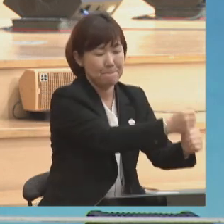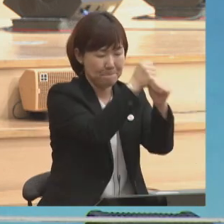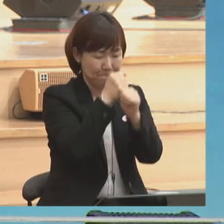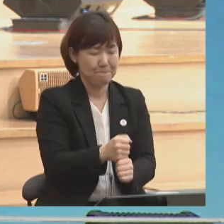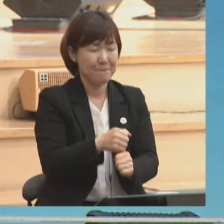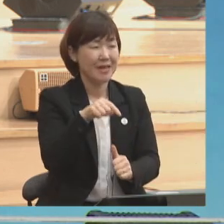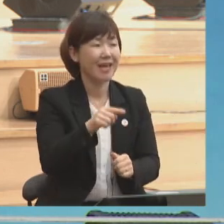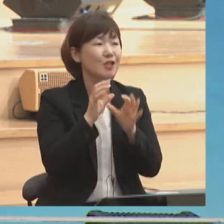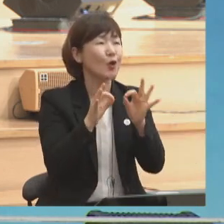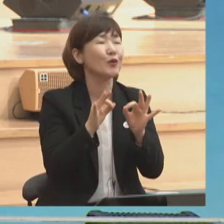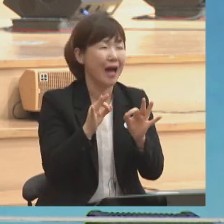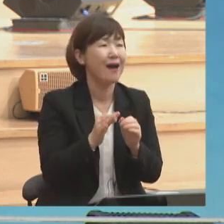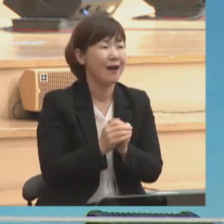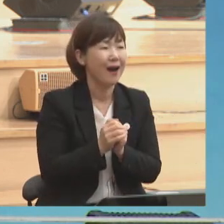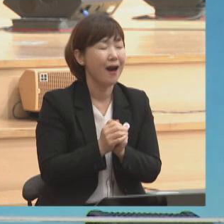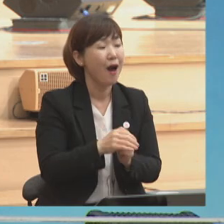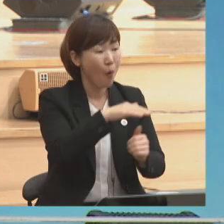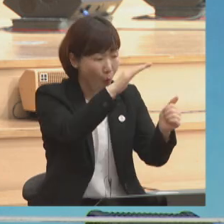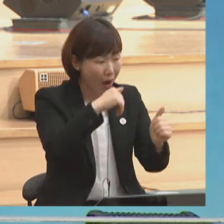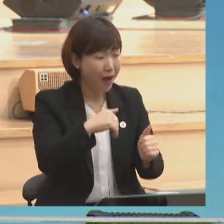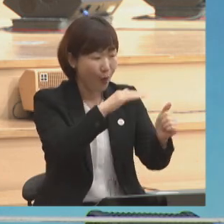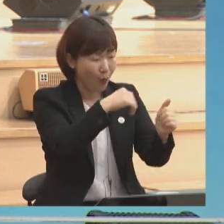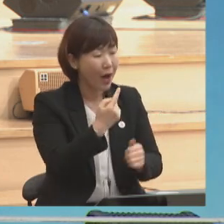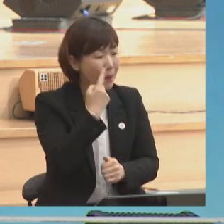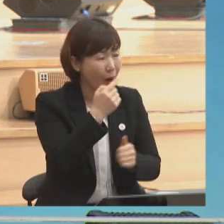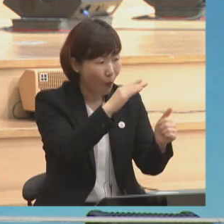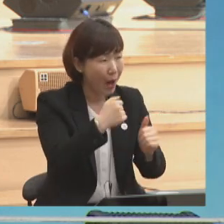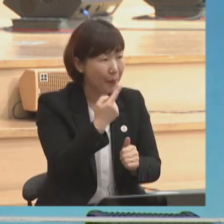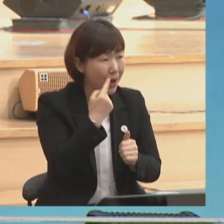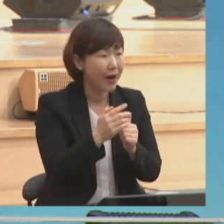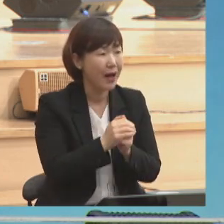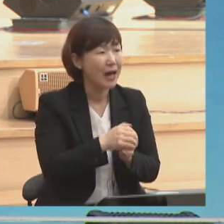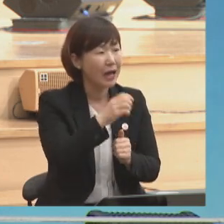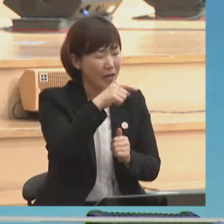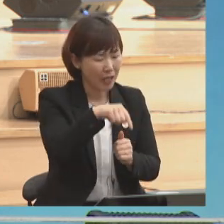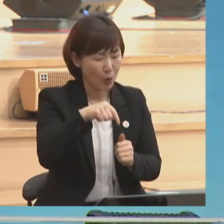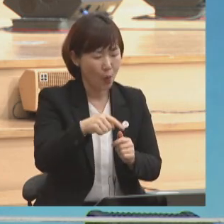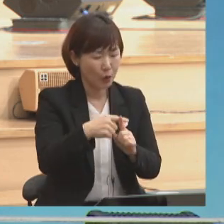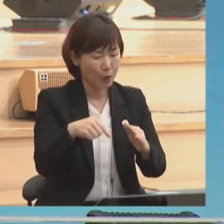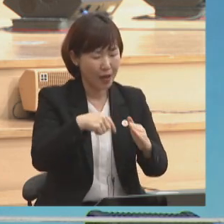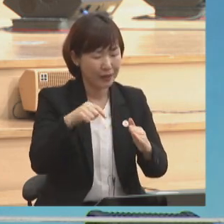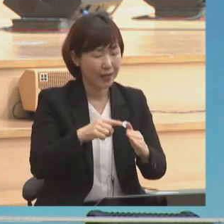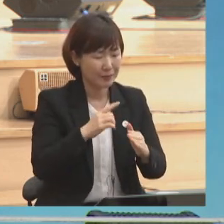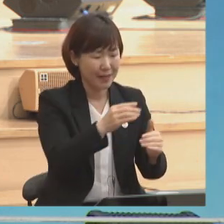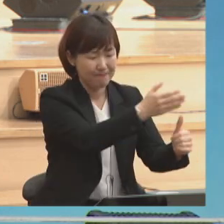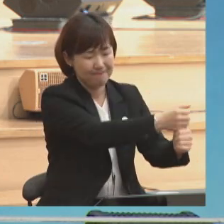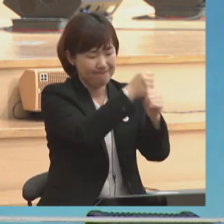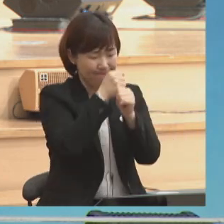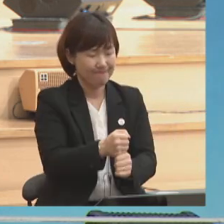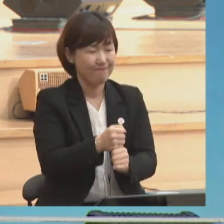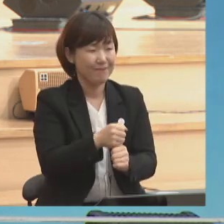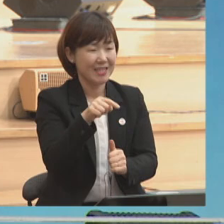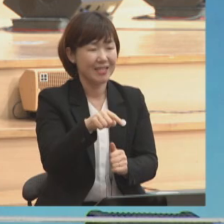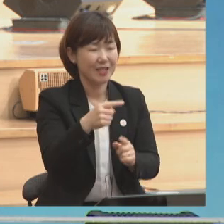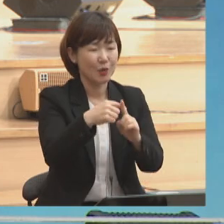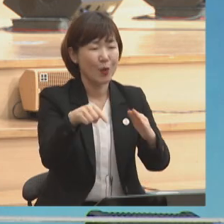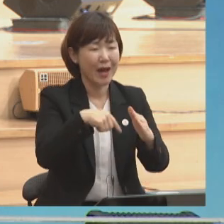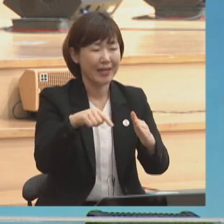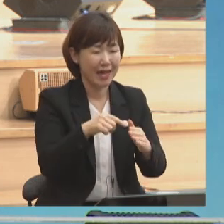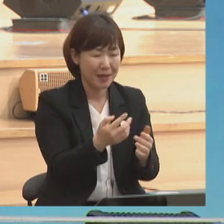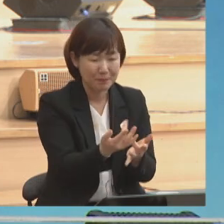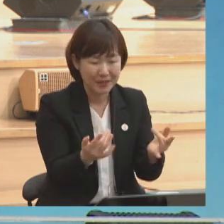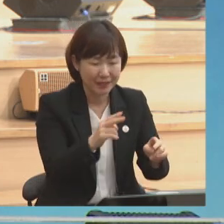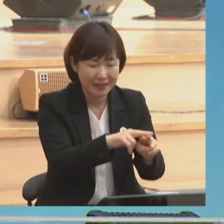생각합니다. 그러면서 와 보라고 이렇게 막 이렇게 조금 완력을 써서 끌어다가 이 본당의 빈자를